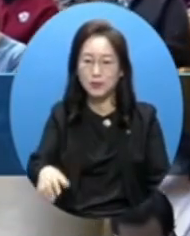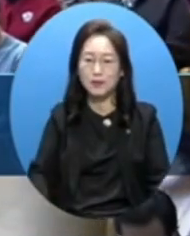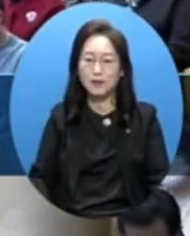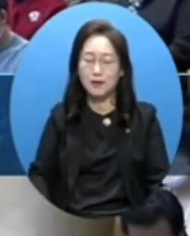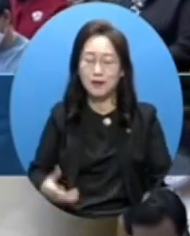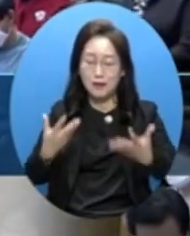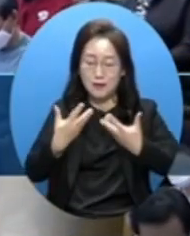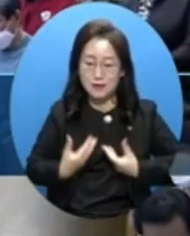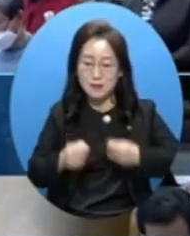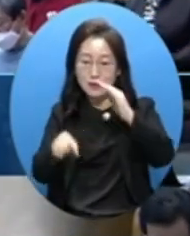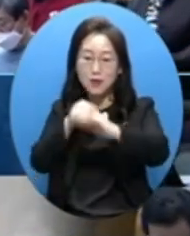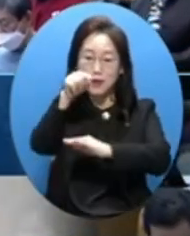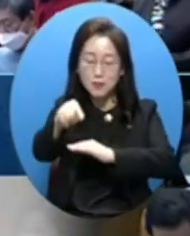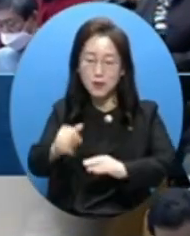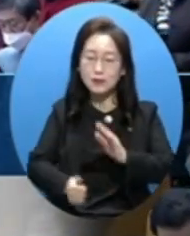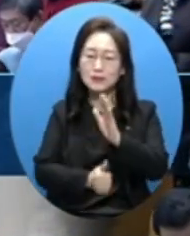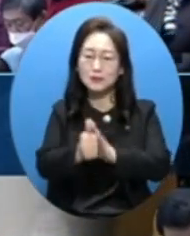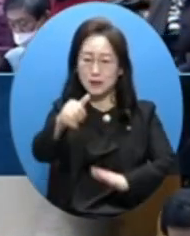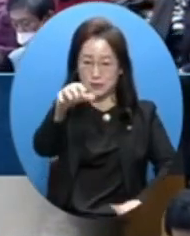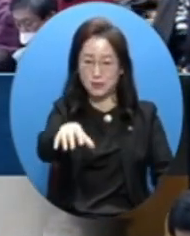절망을 넘어 희망으로.